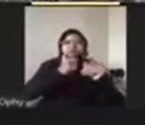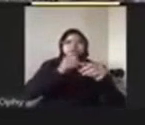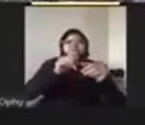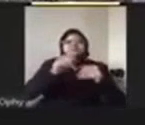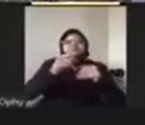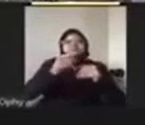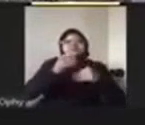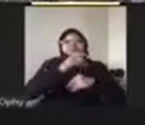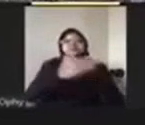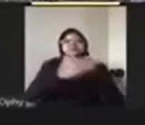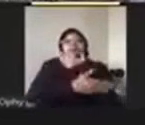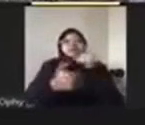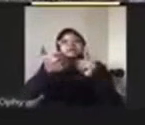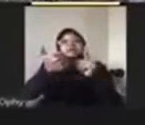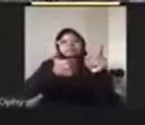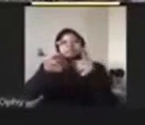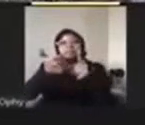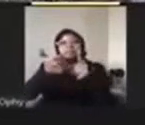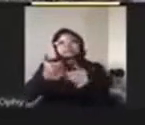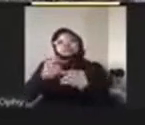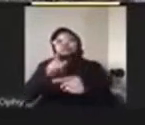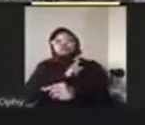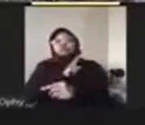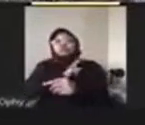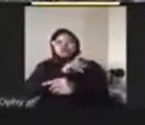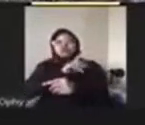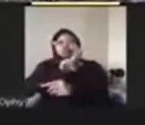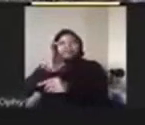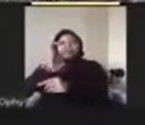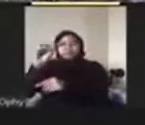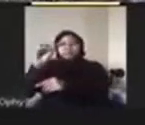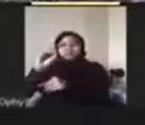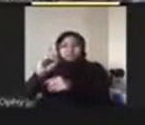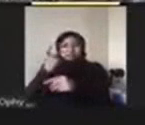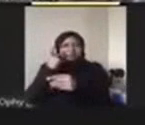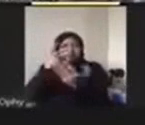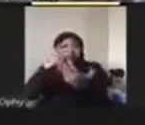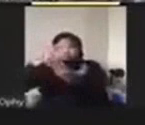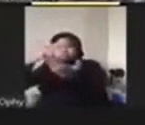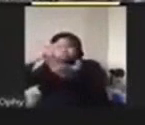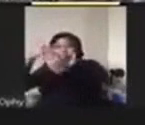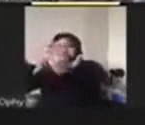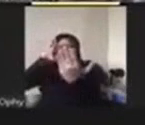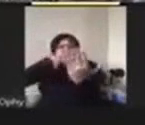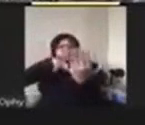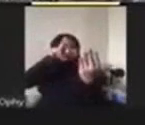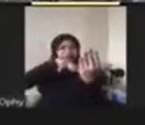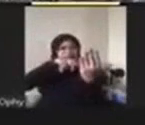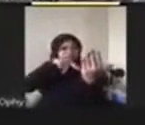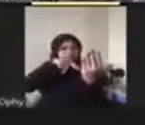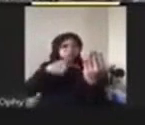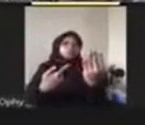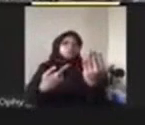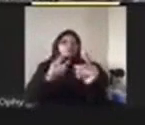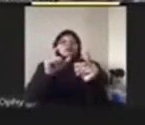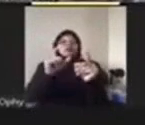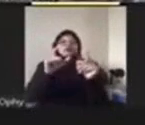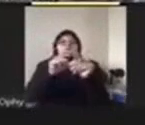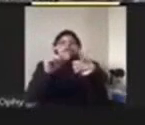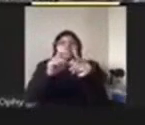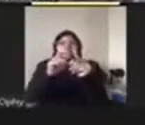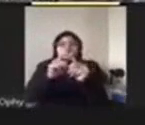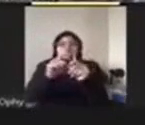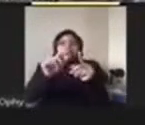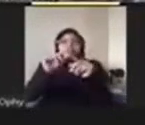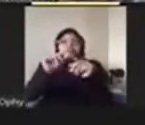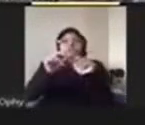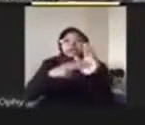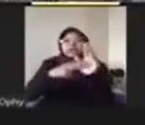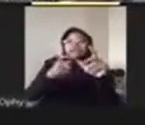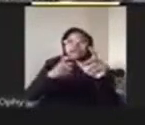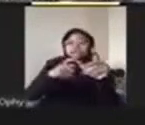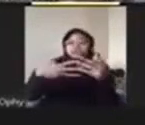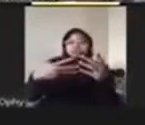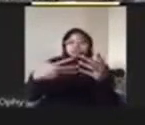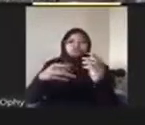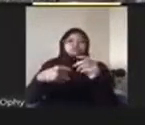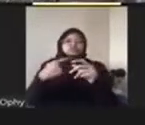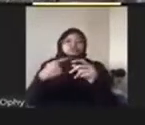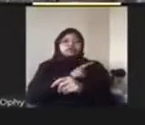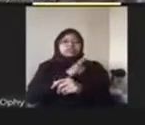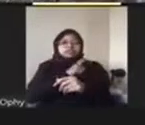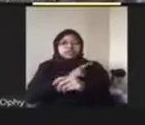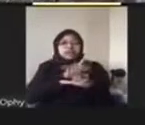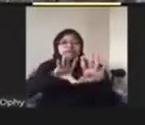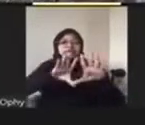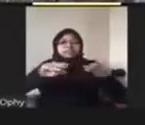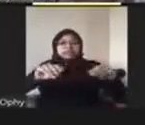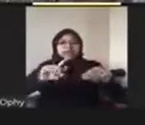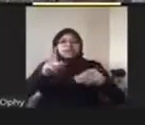22%. Tapi ketika datanya kita lihat lagi, ternyata yang PNS dan yang pegawai swasta itu ada yang pekerjaannya